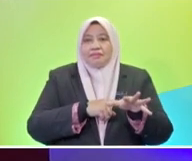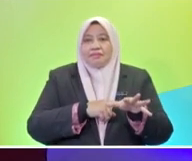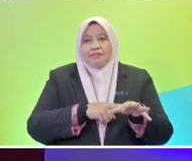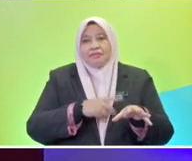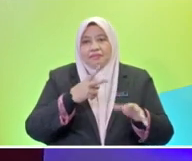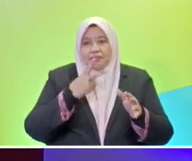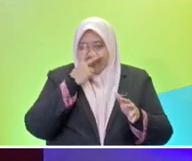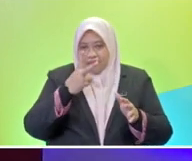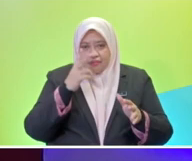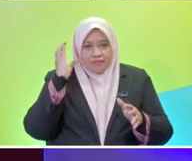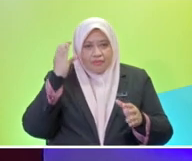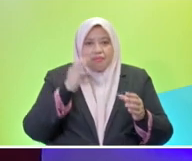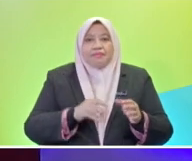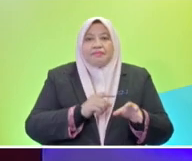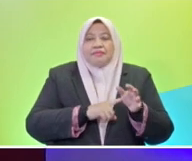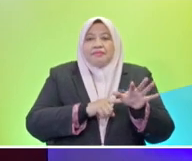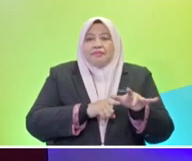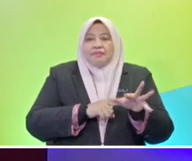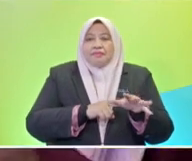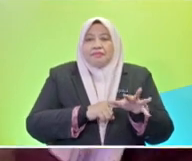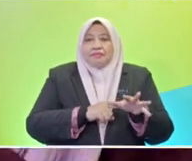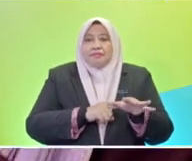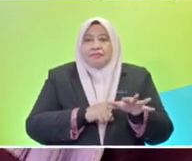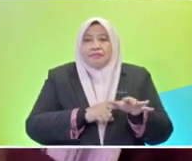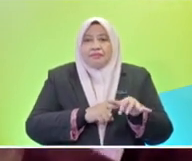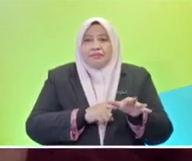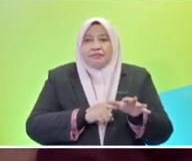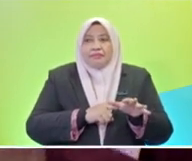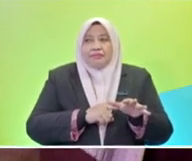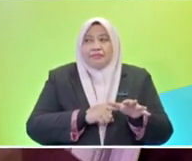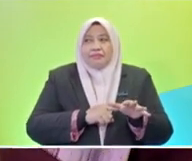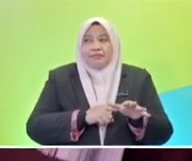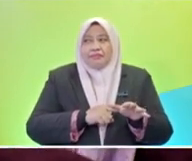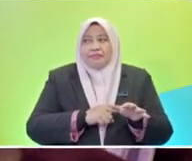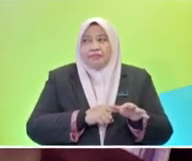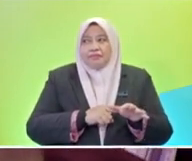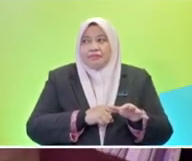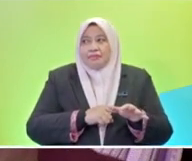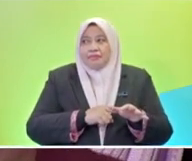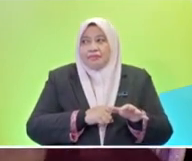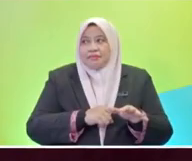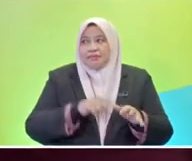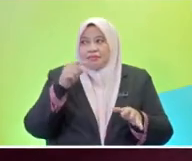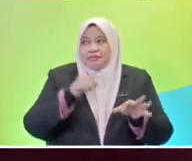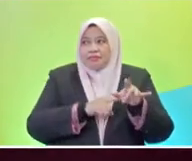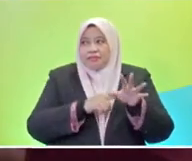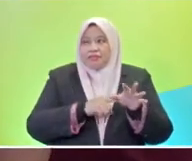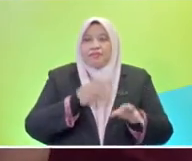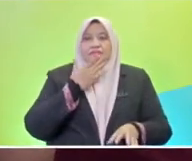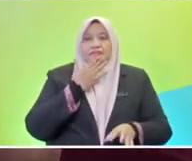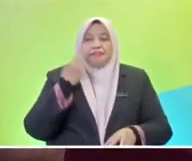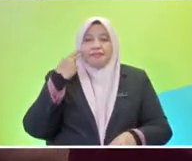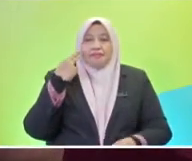ni. Daun. Nampak tu, kawan-kawan. Kalau kita tengok, daun ni dia warna hijau,